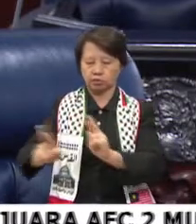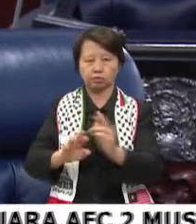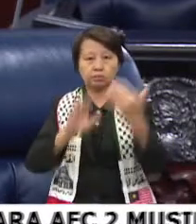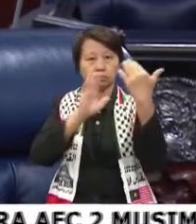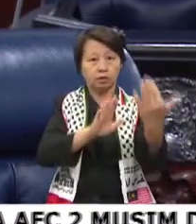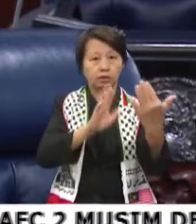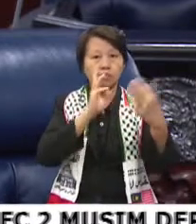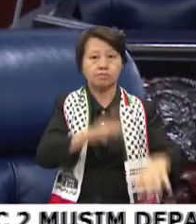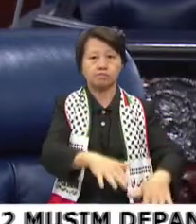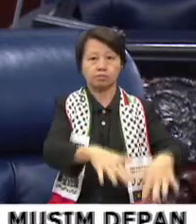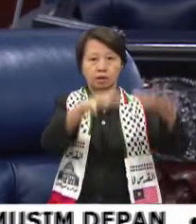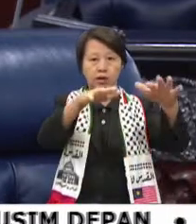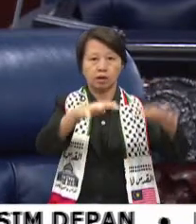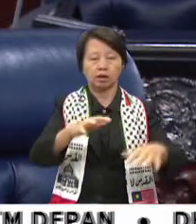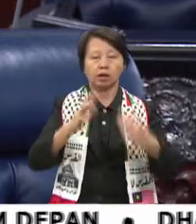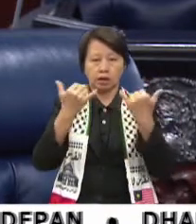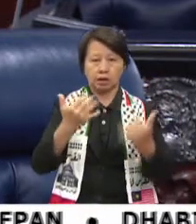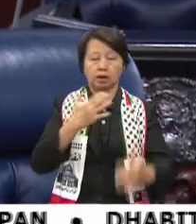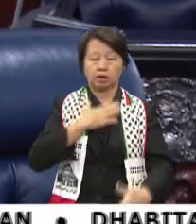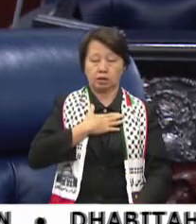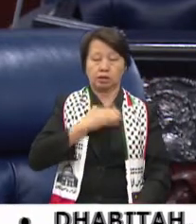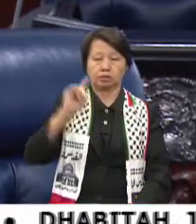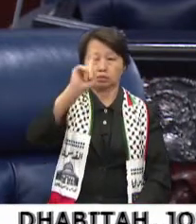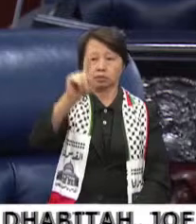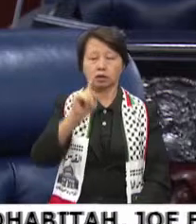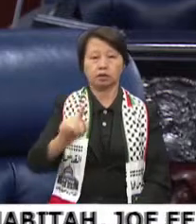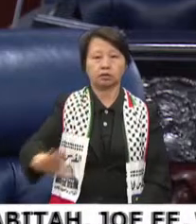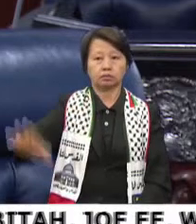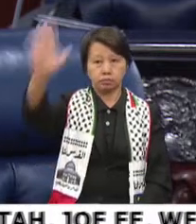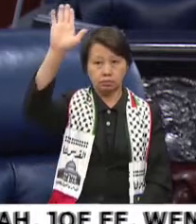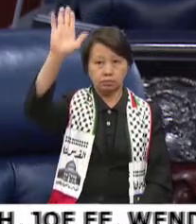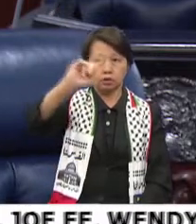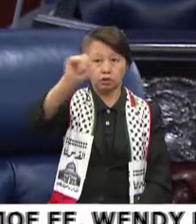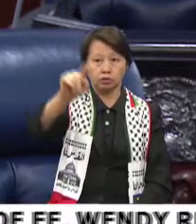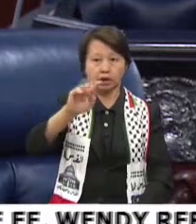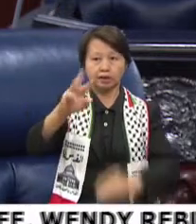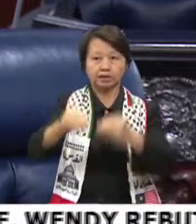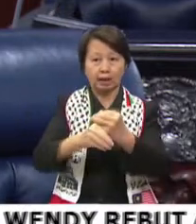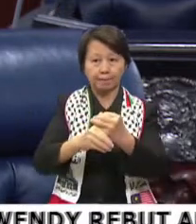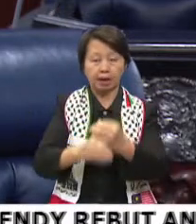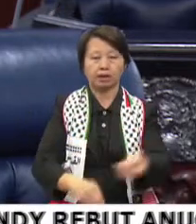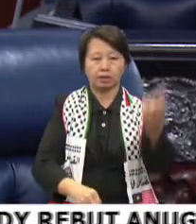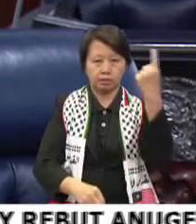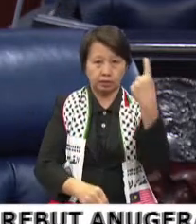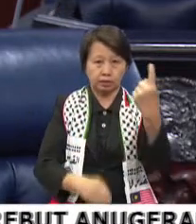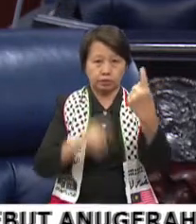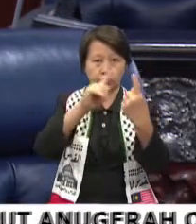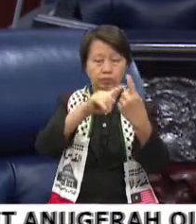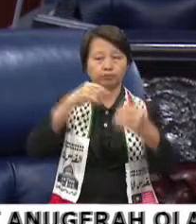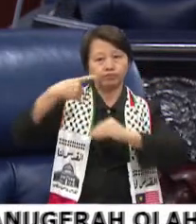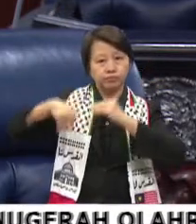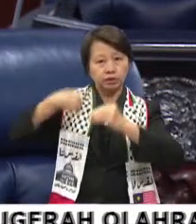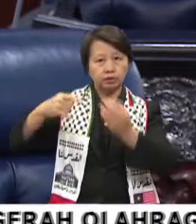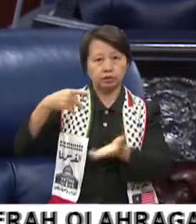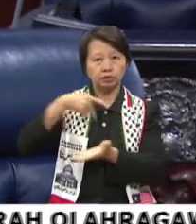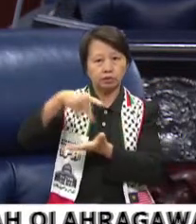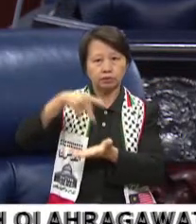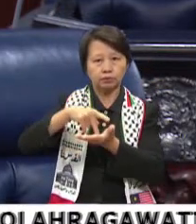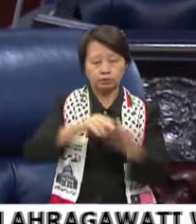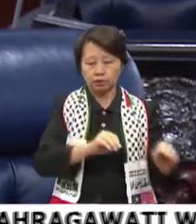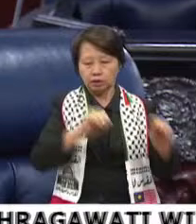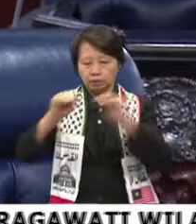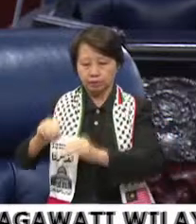bencana ini soalan tambahan dari jempul ada dua I pertama sekali berhubung dengan pusat